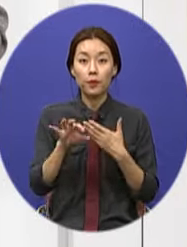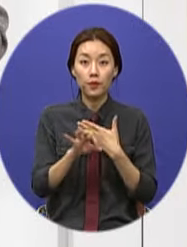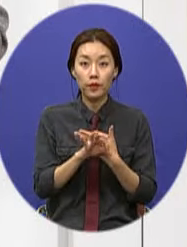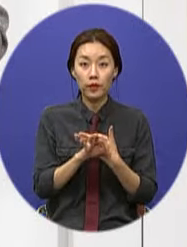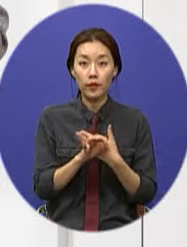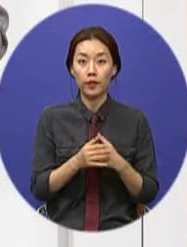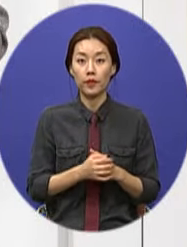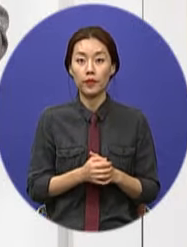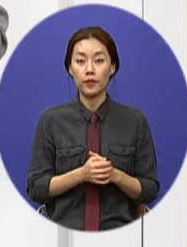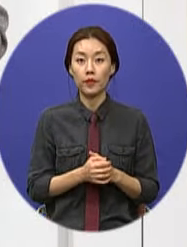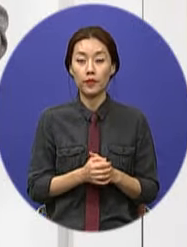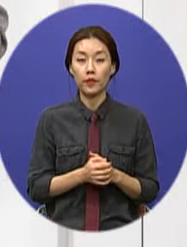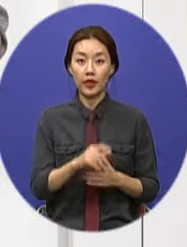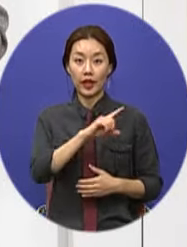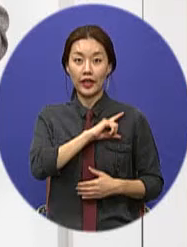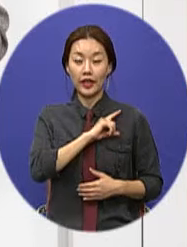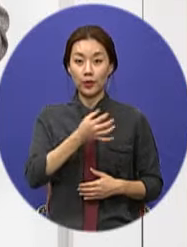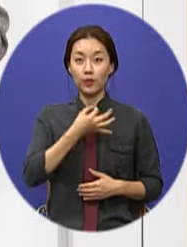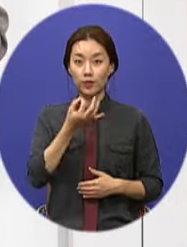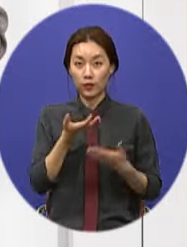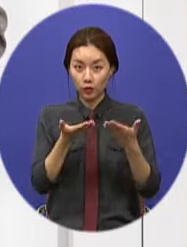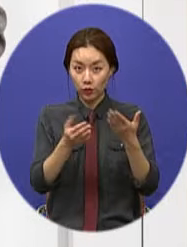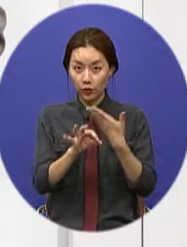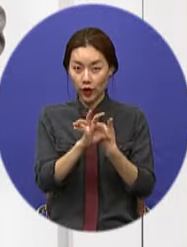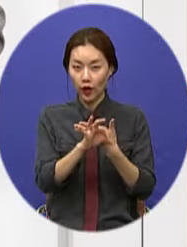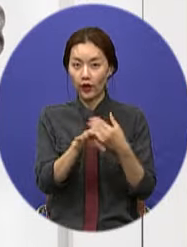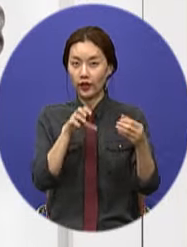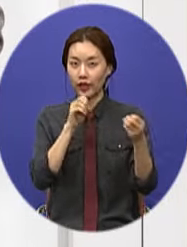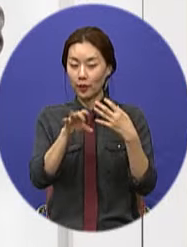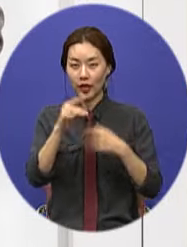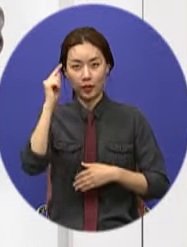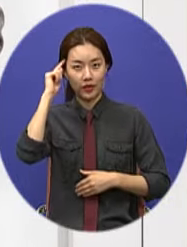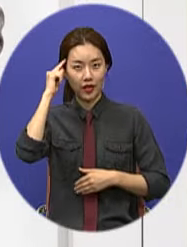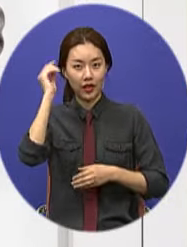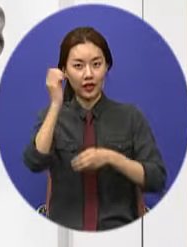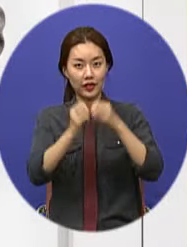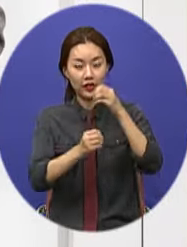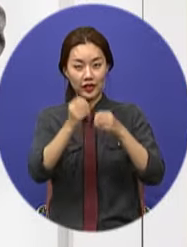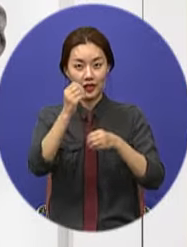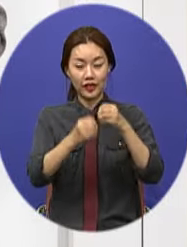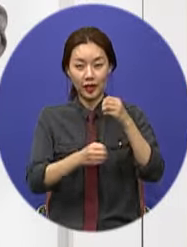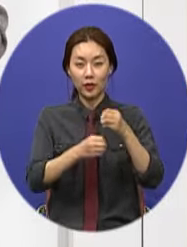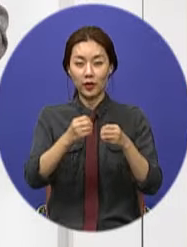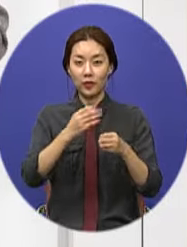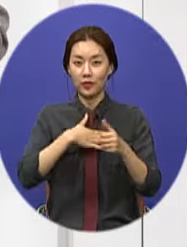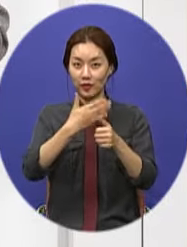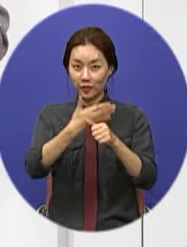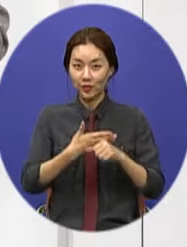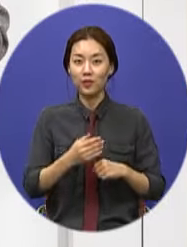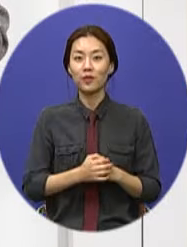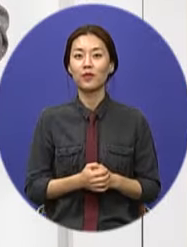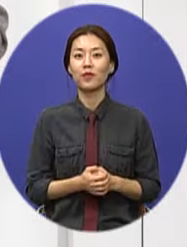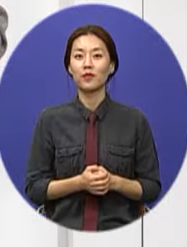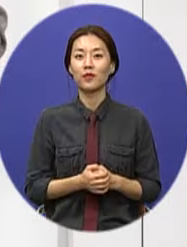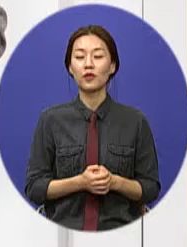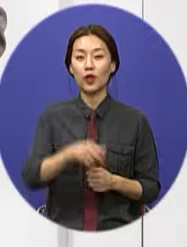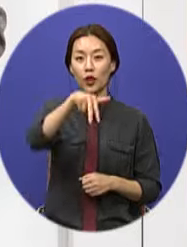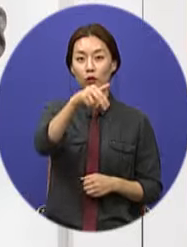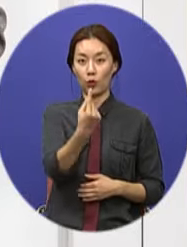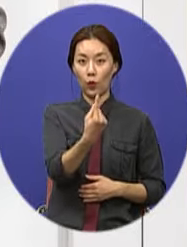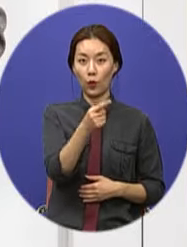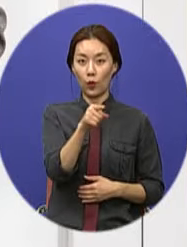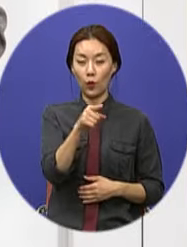저희가 운을 네. 띄워드릴 테니까 네. 그 생각하신 시를 한번 읊어봐 주세요. 네. 네. 조.